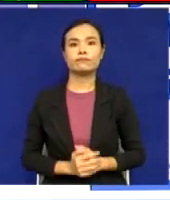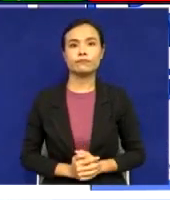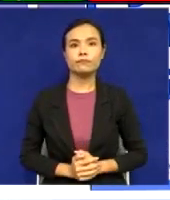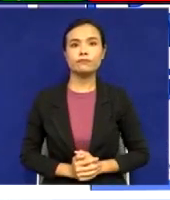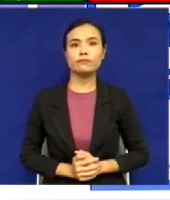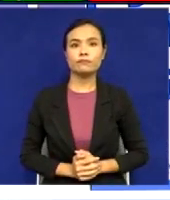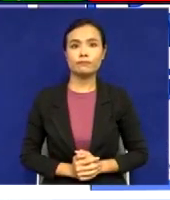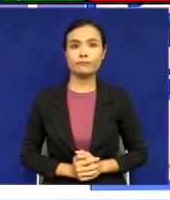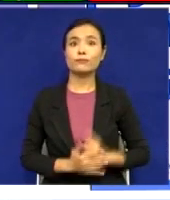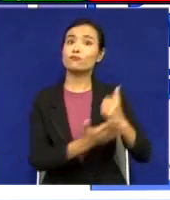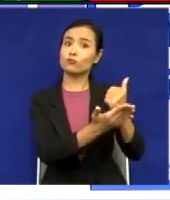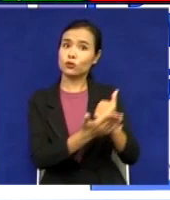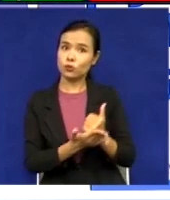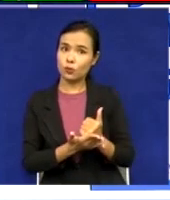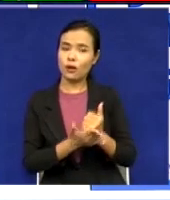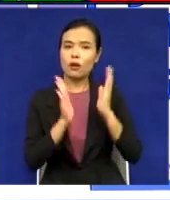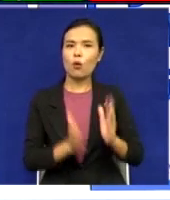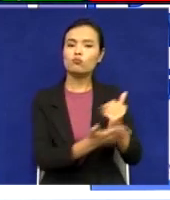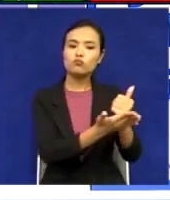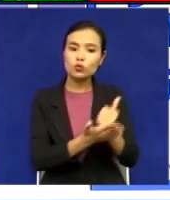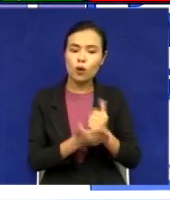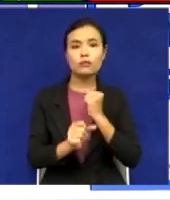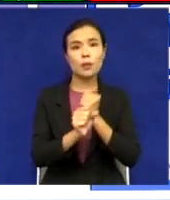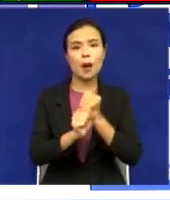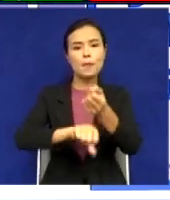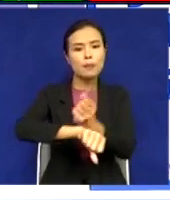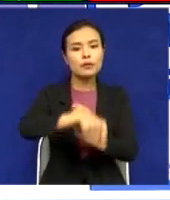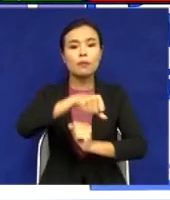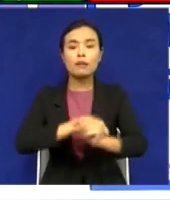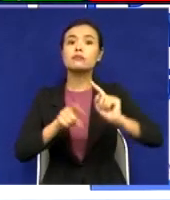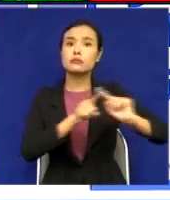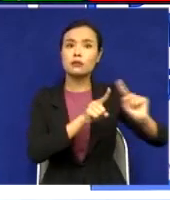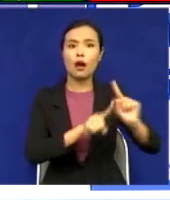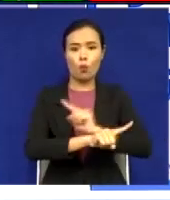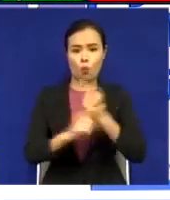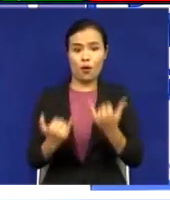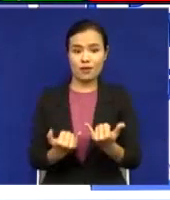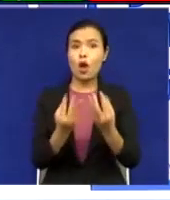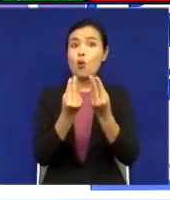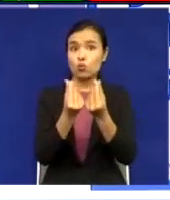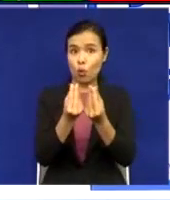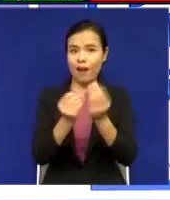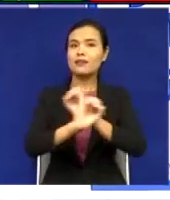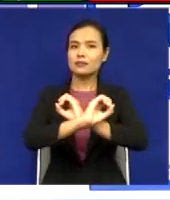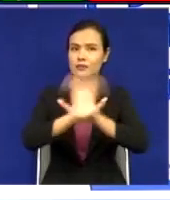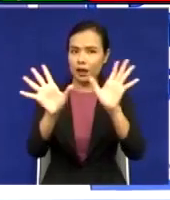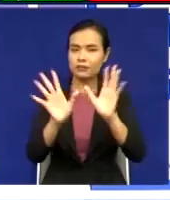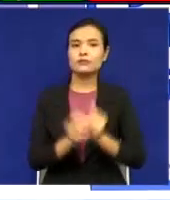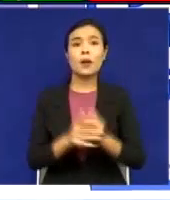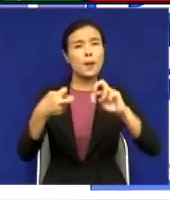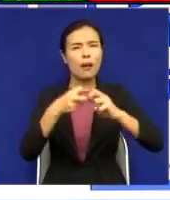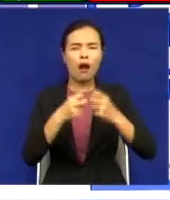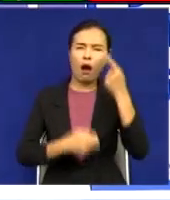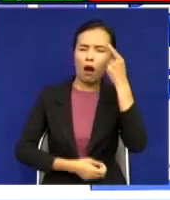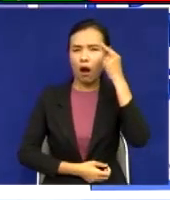ครื่องมือนะครับในการปฏิบัติหน้าที่วันนี้ก็จะเห็นตัวเลขชัดนะครับว่าข้อกังวลที่เราอาจ